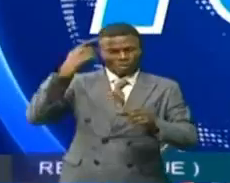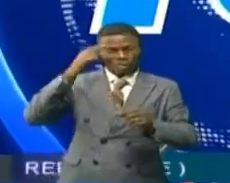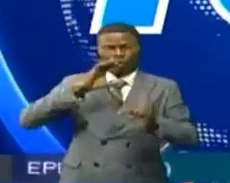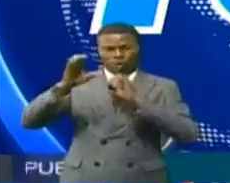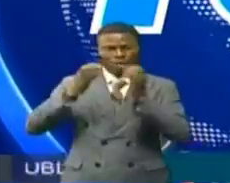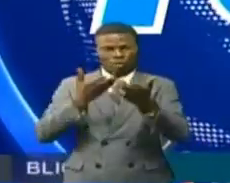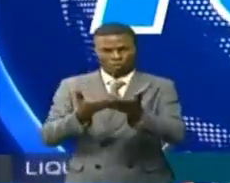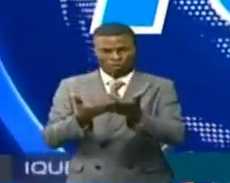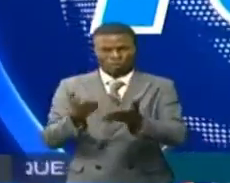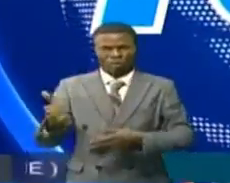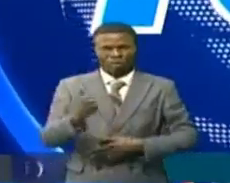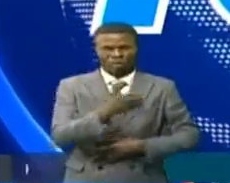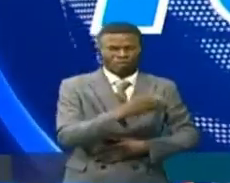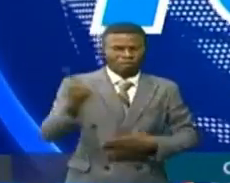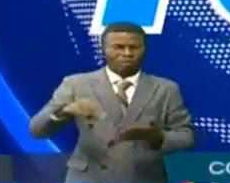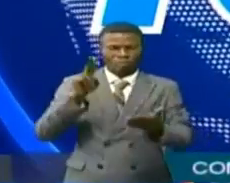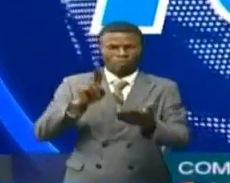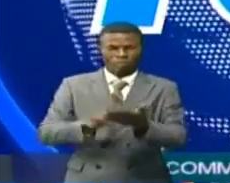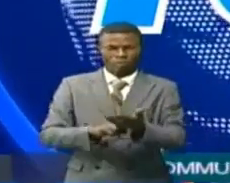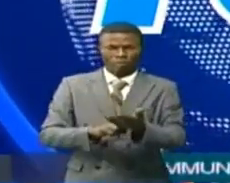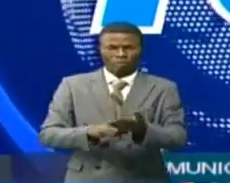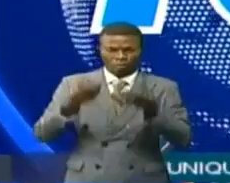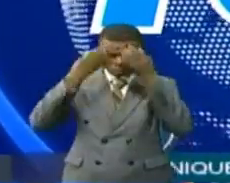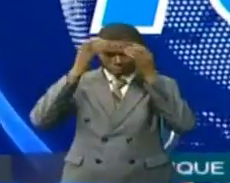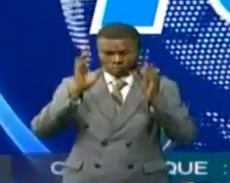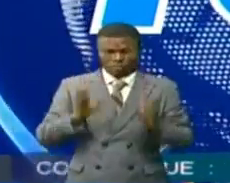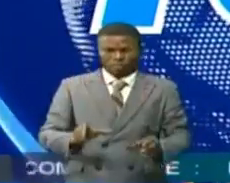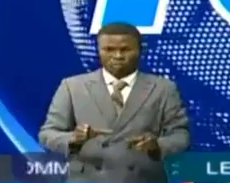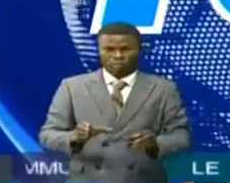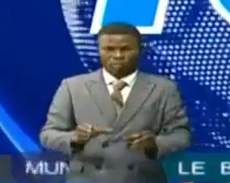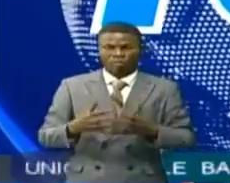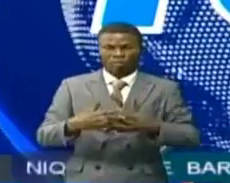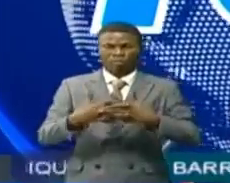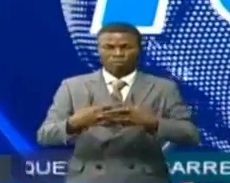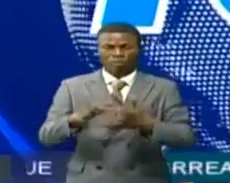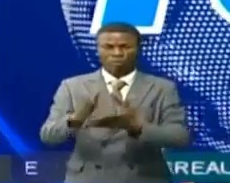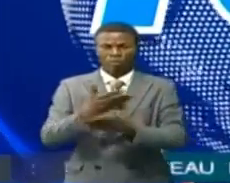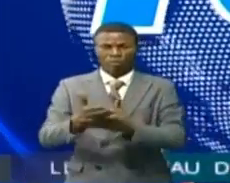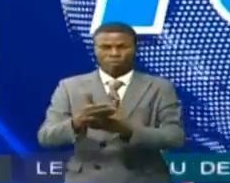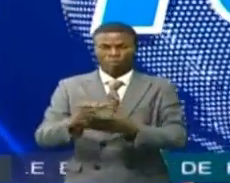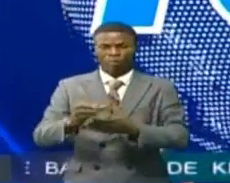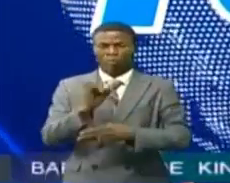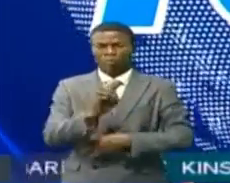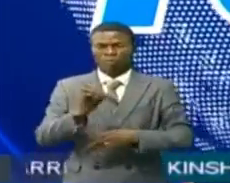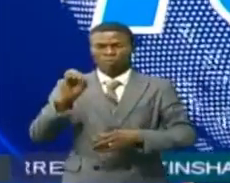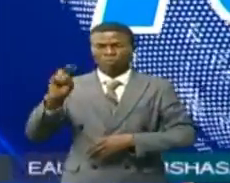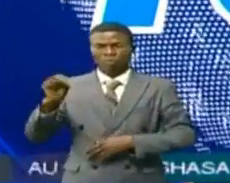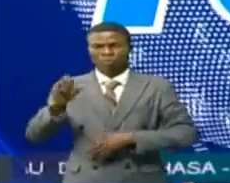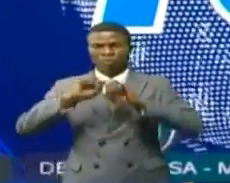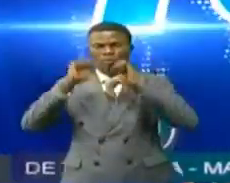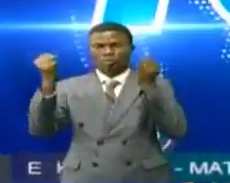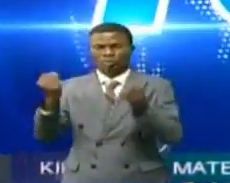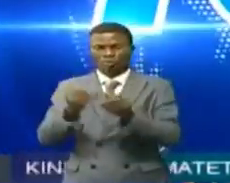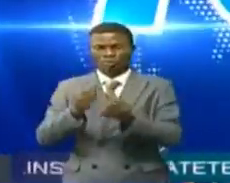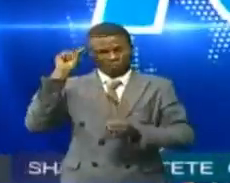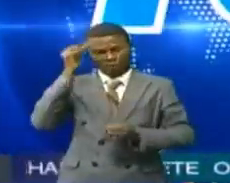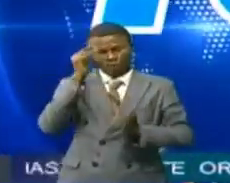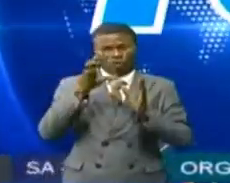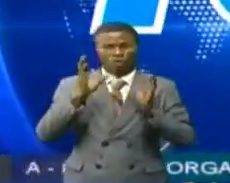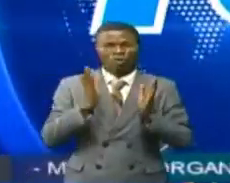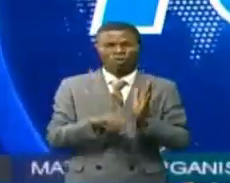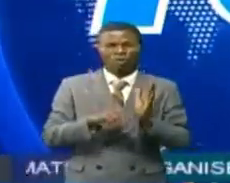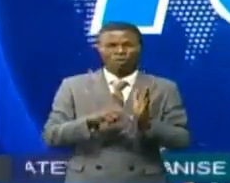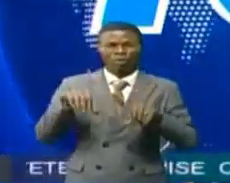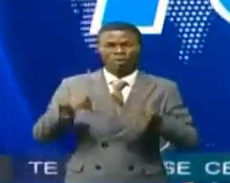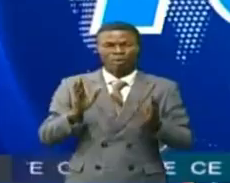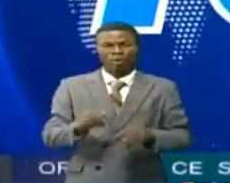télécommunications. Signature d'un protocole d'une convention de partenariat entre les organisations sociales et le gouvernement congolais à